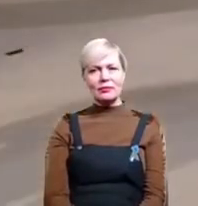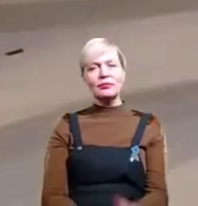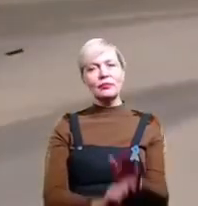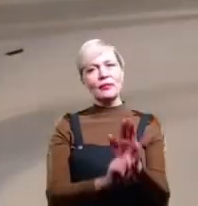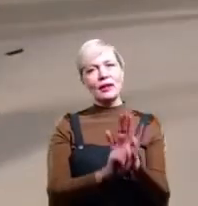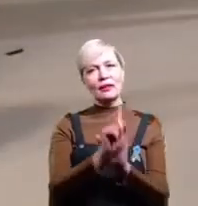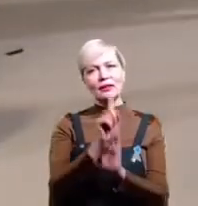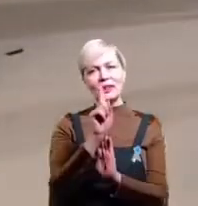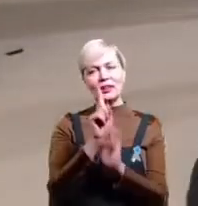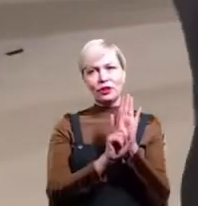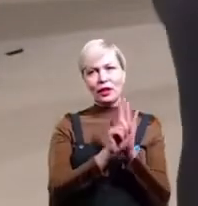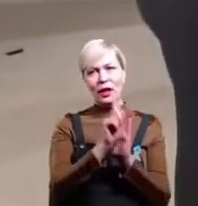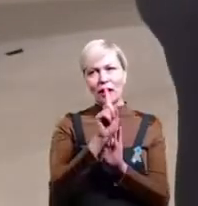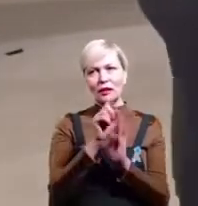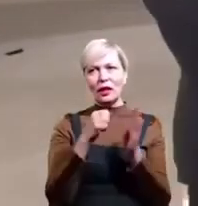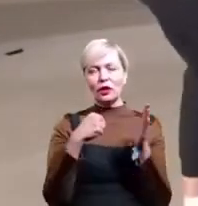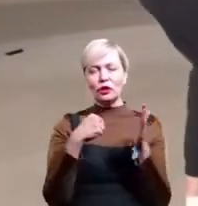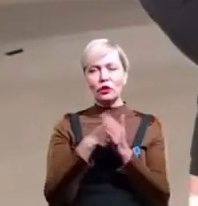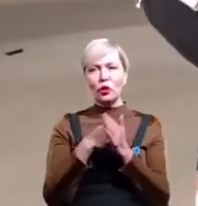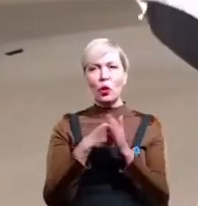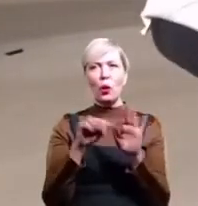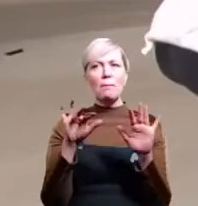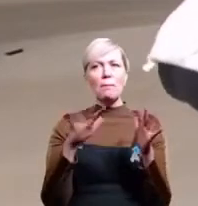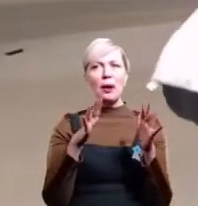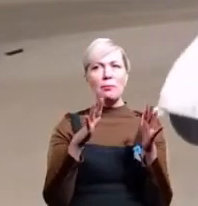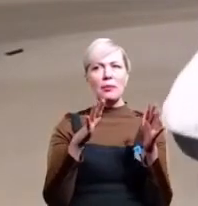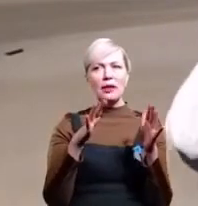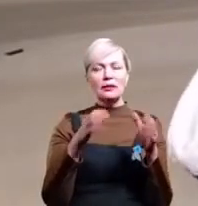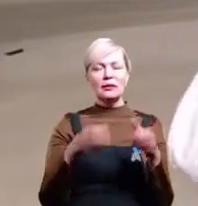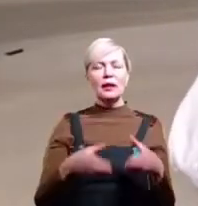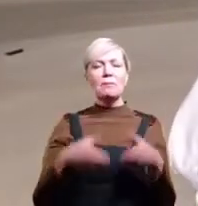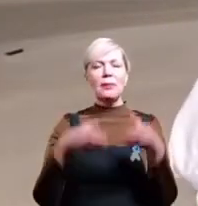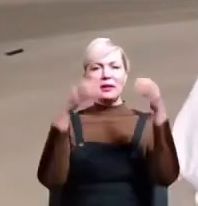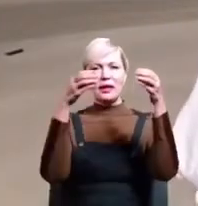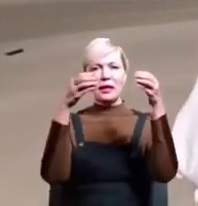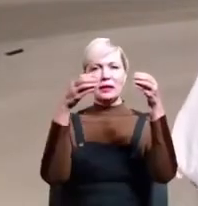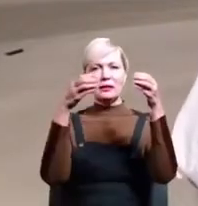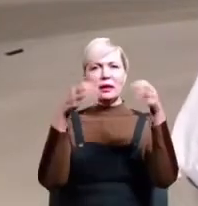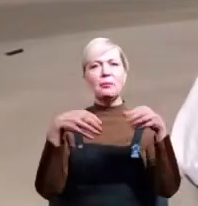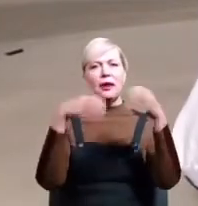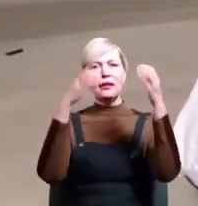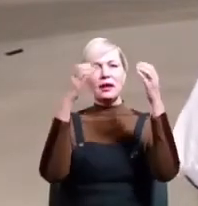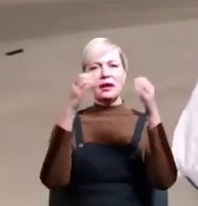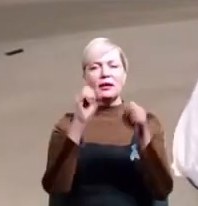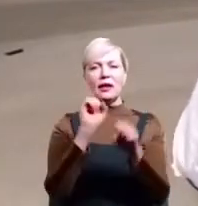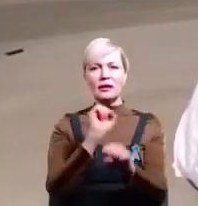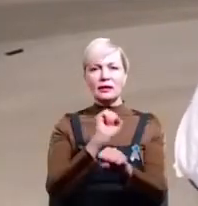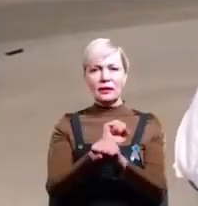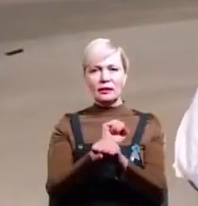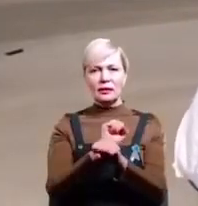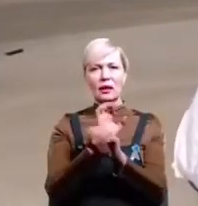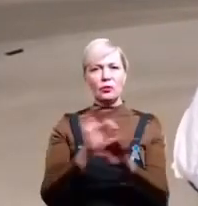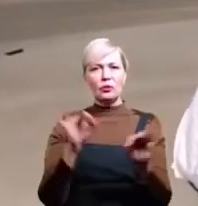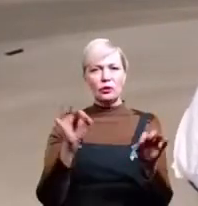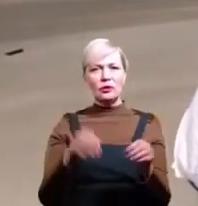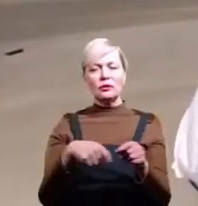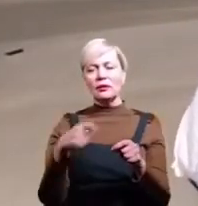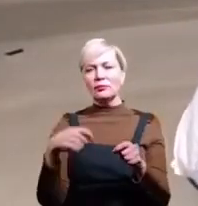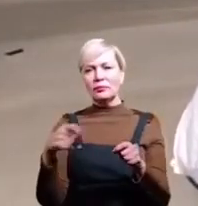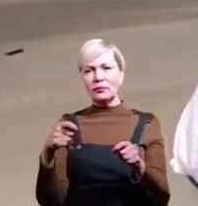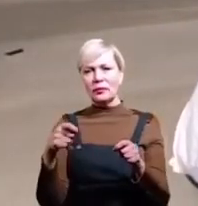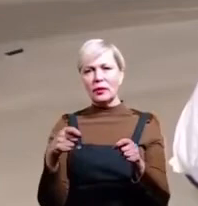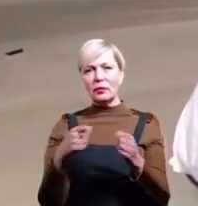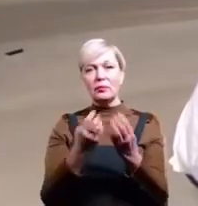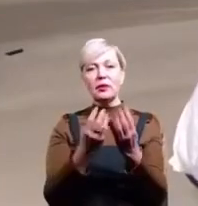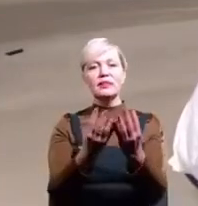От начала до момента поднятия. Подняли, остановились. Музыка идет дальше. Мы выстраиваемся вот там на